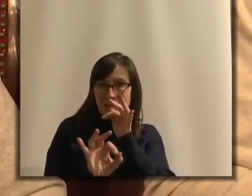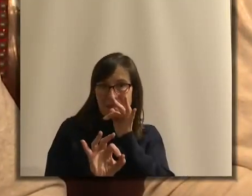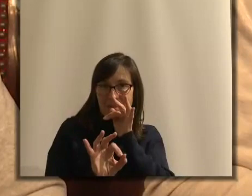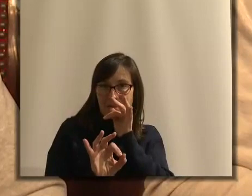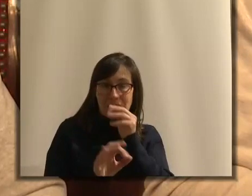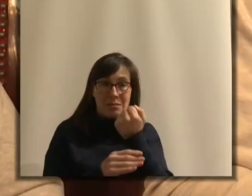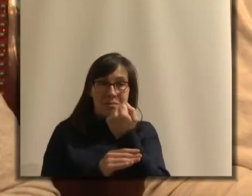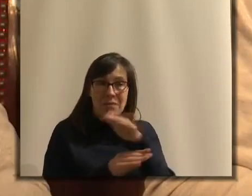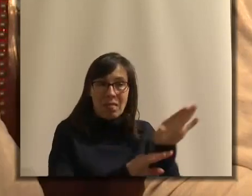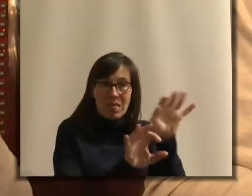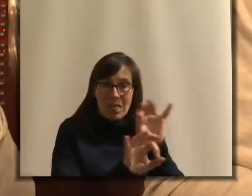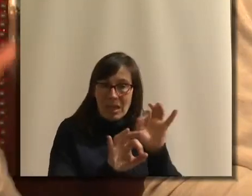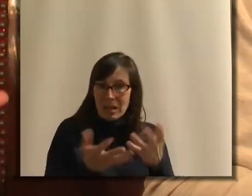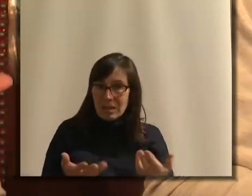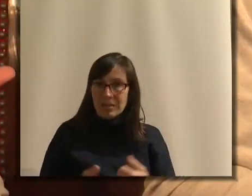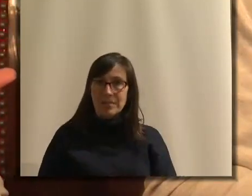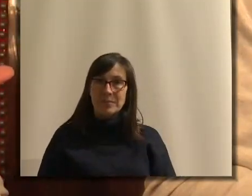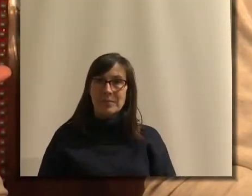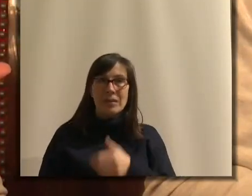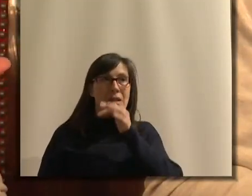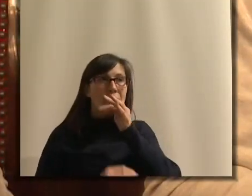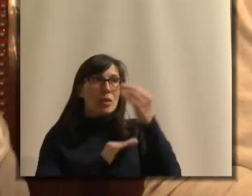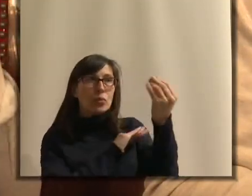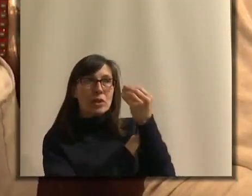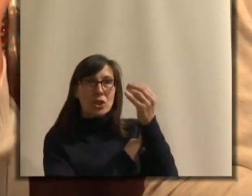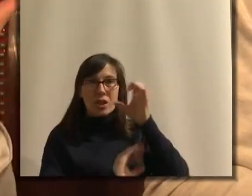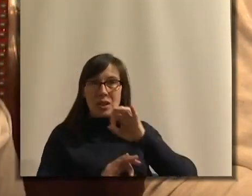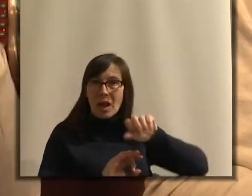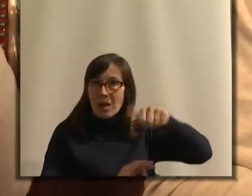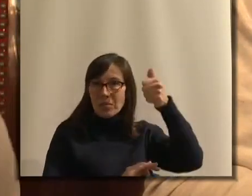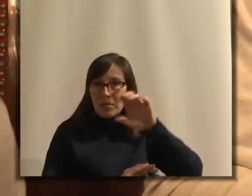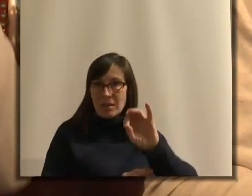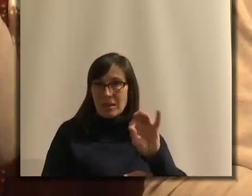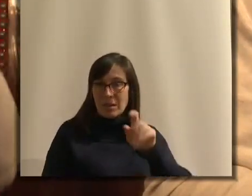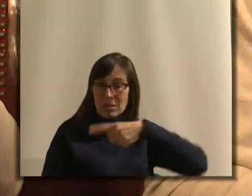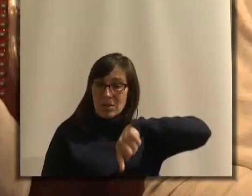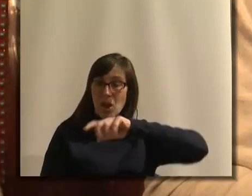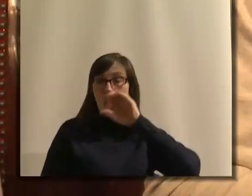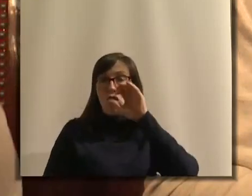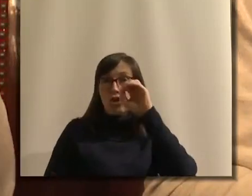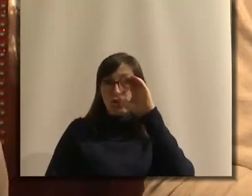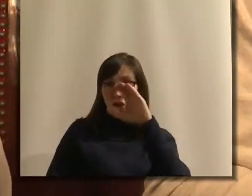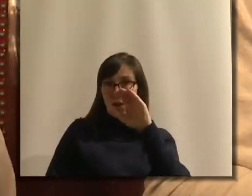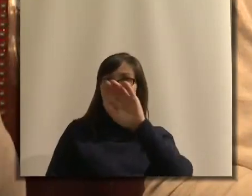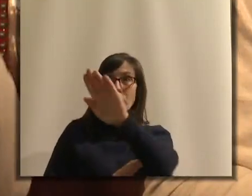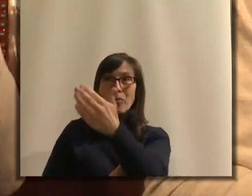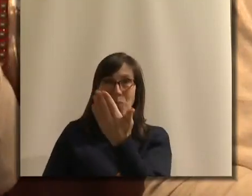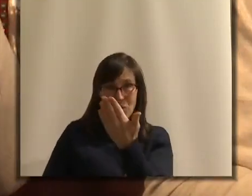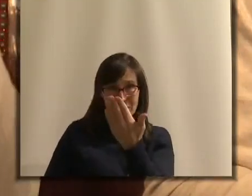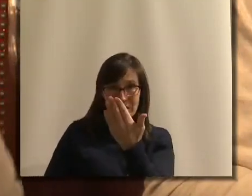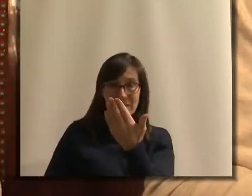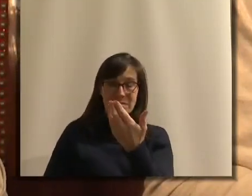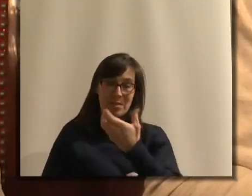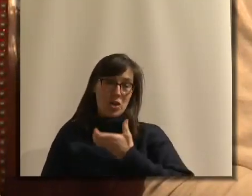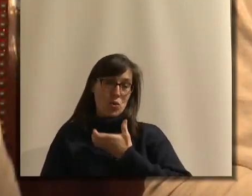arribat, d'acord? O sigui, és que no ens han atorgat la subvenció. O sigui, nosaltres, el SOC, et fa una proposta, com